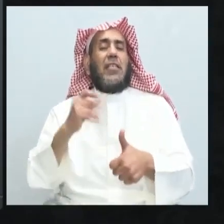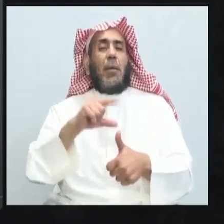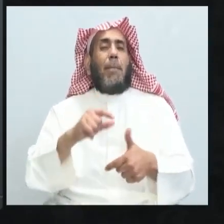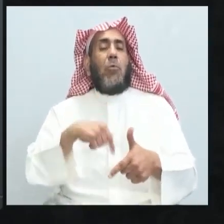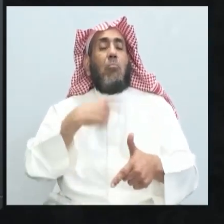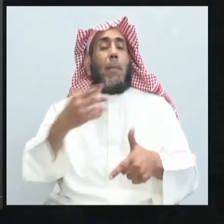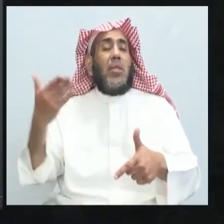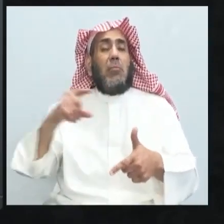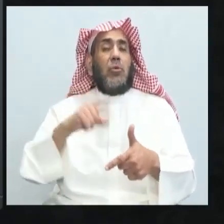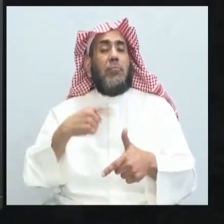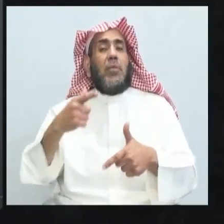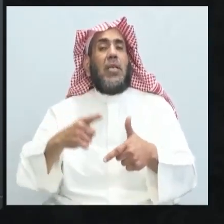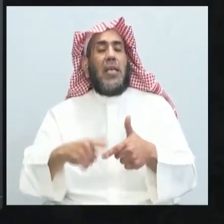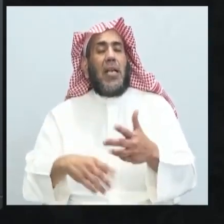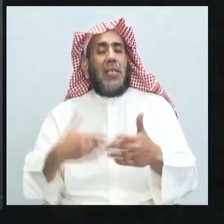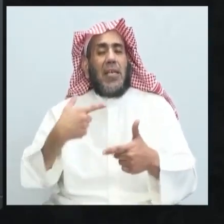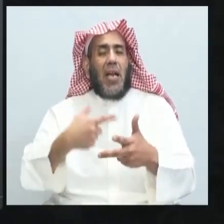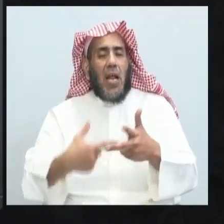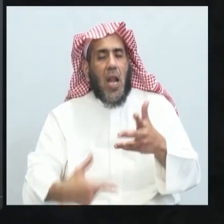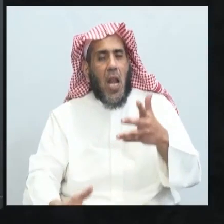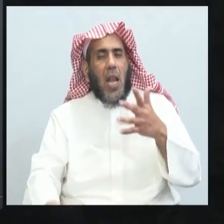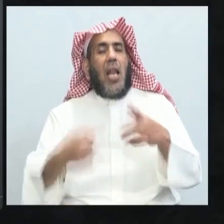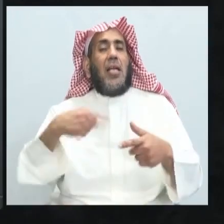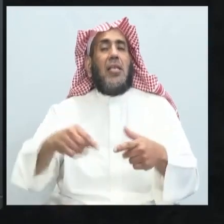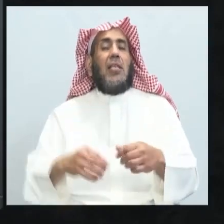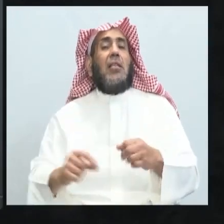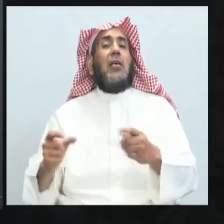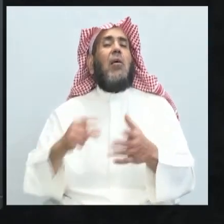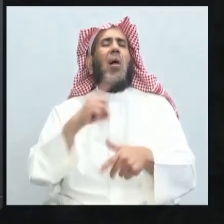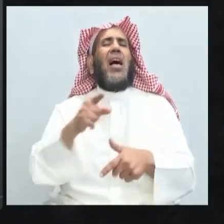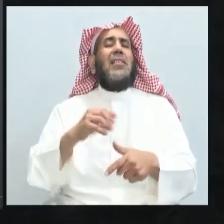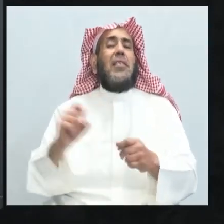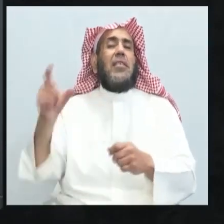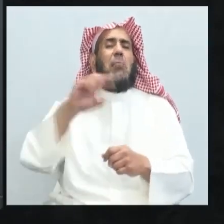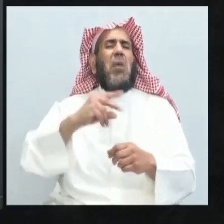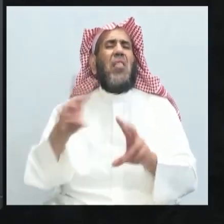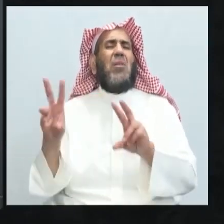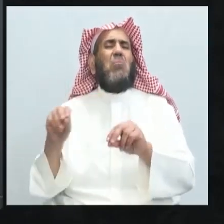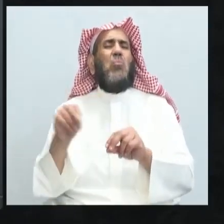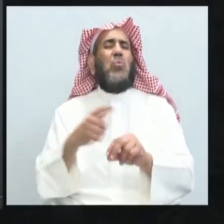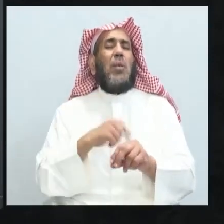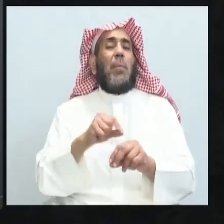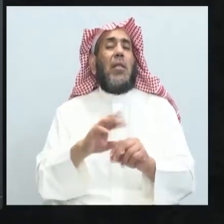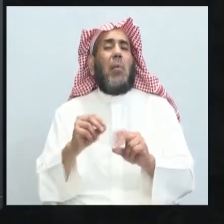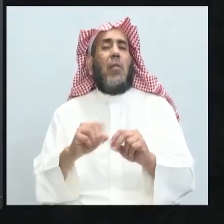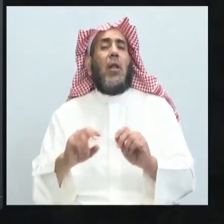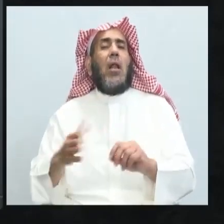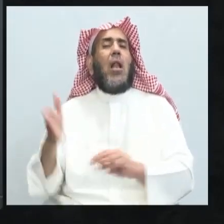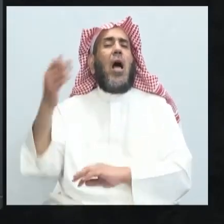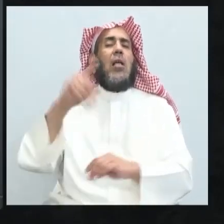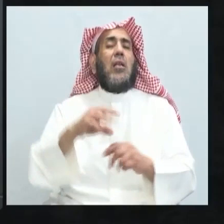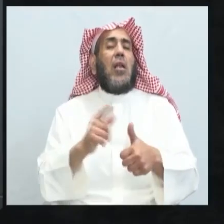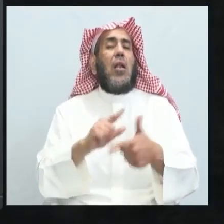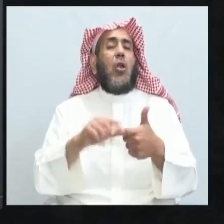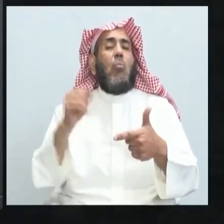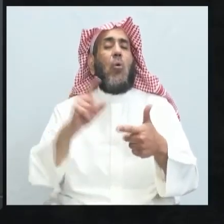من بعثه النبي صلى الله عليه وسلم الى العصر الحديث يسمى كله عصر اسلامي لكنه بعض المسميات لحاله السياسيه العصر الاموي